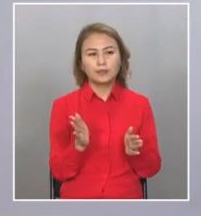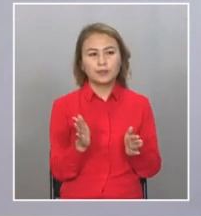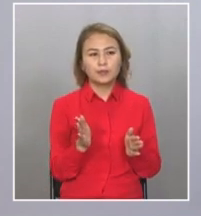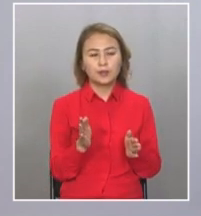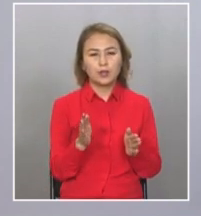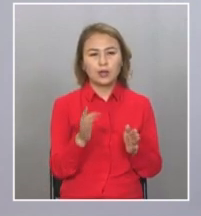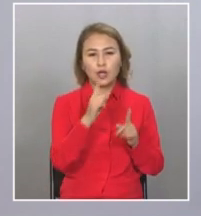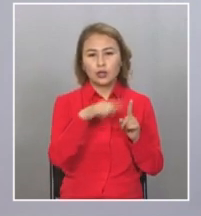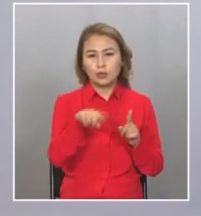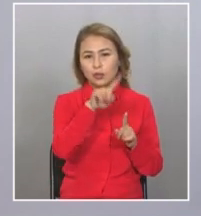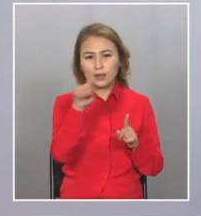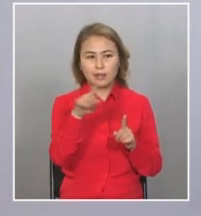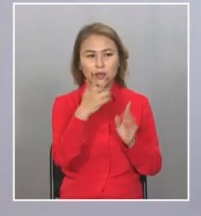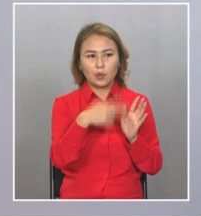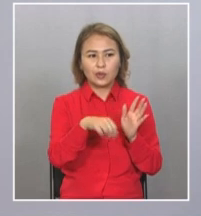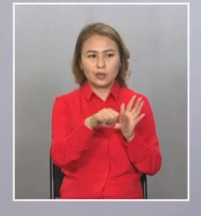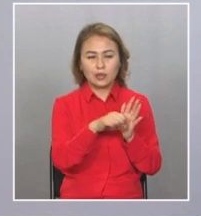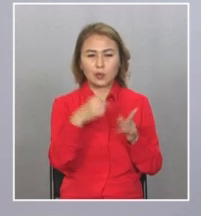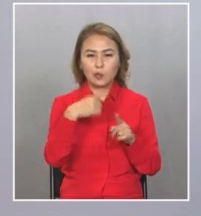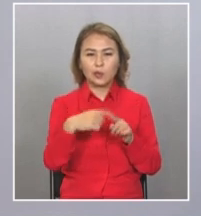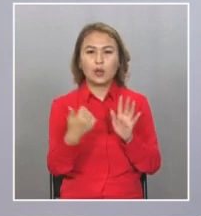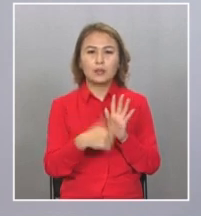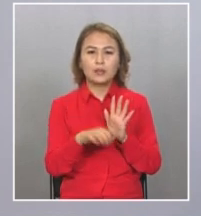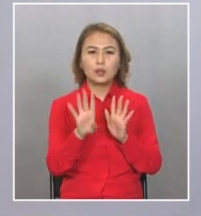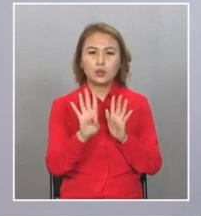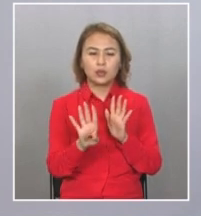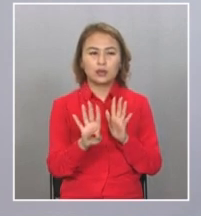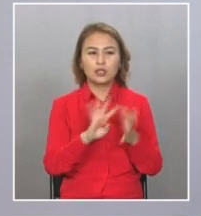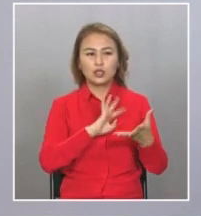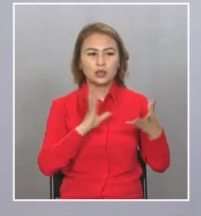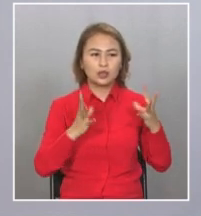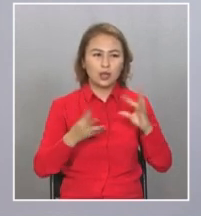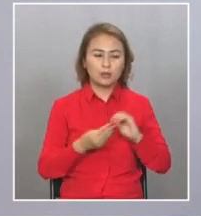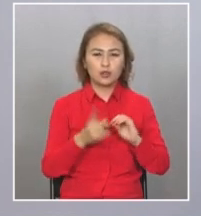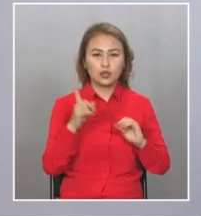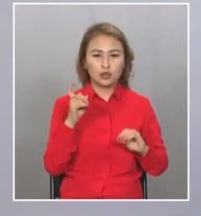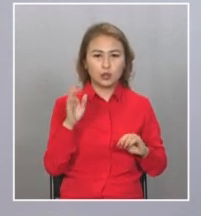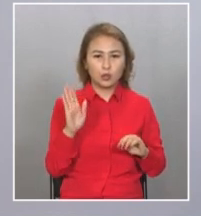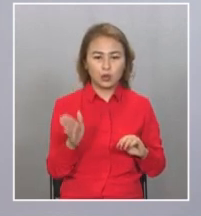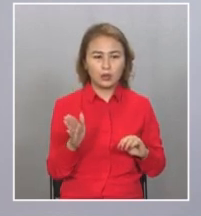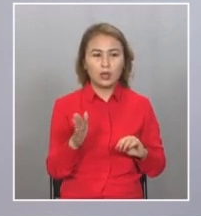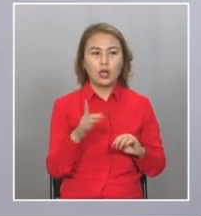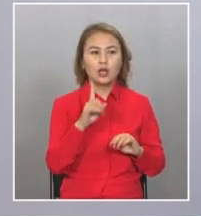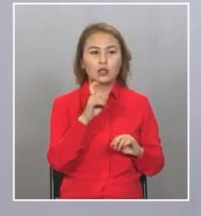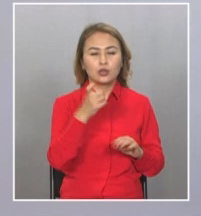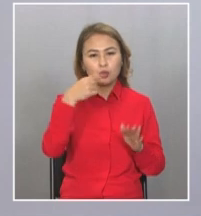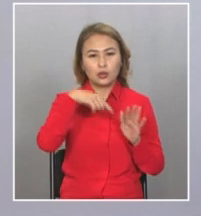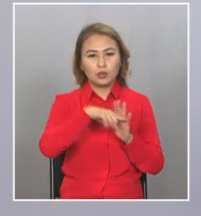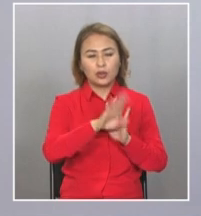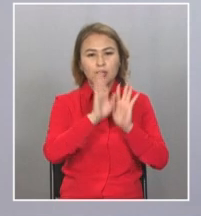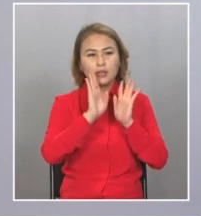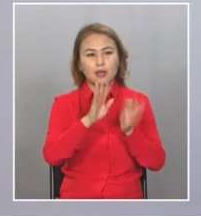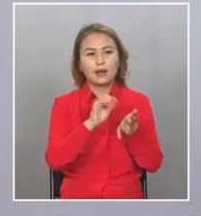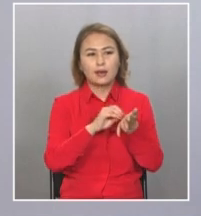қойсақ, түбір астында 36 мен 64-тің қосындысы. Яғни 100 болады. 100-ден түбір, біз тек оң